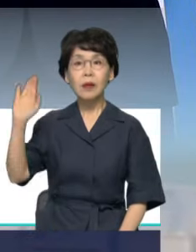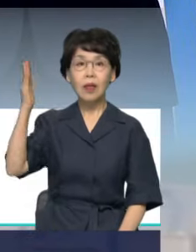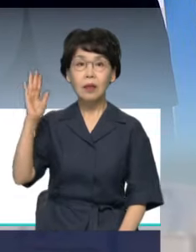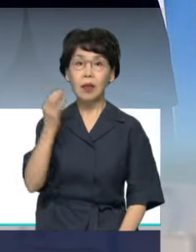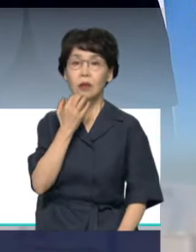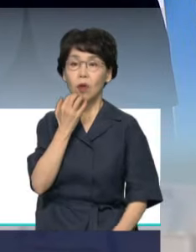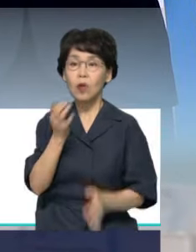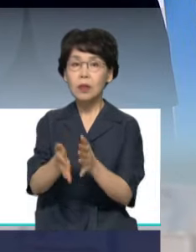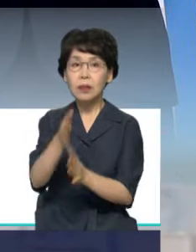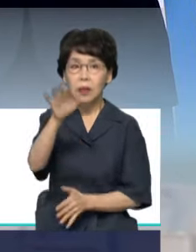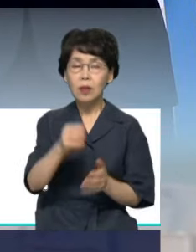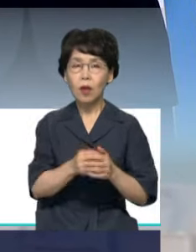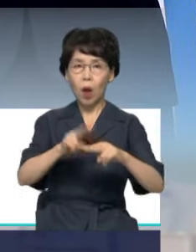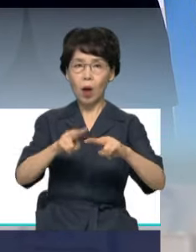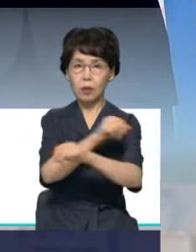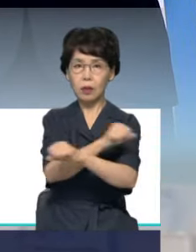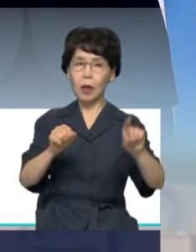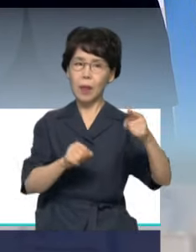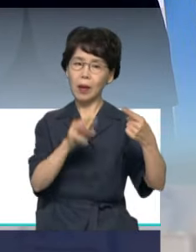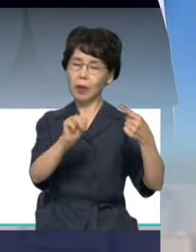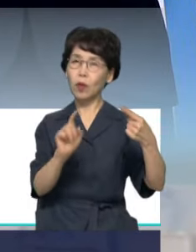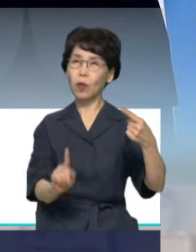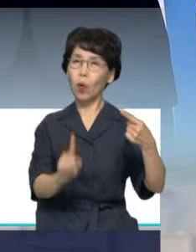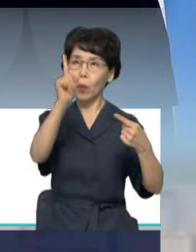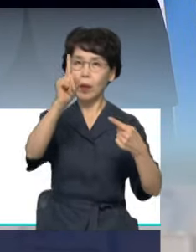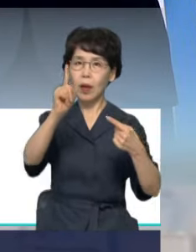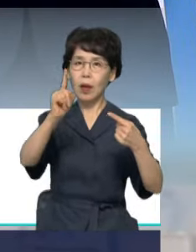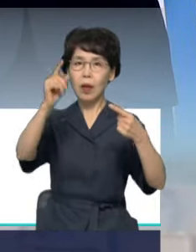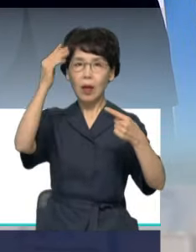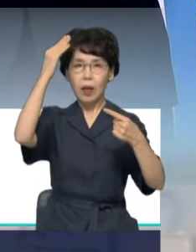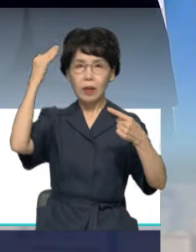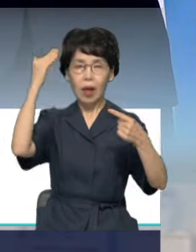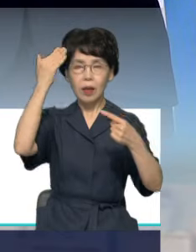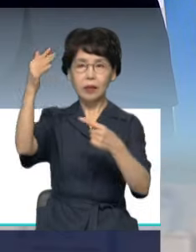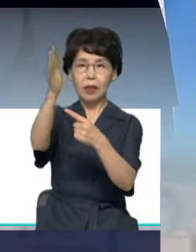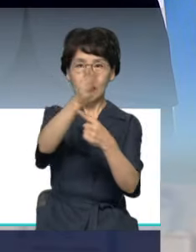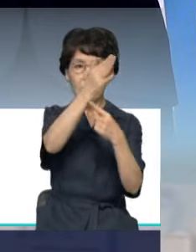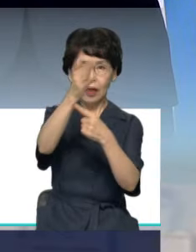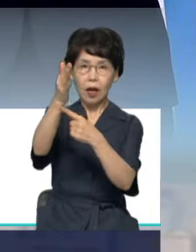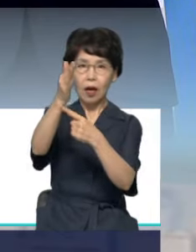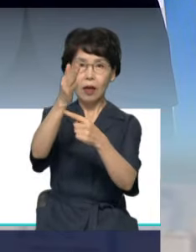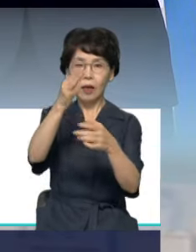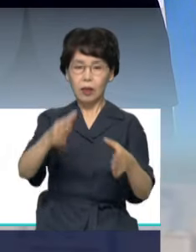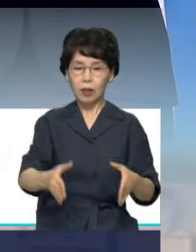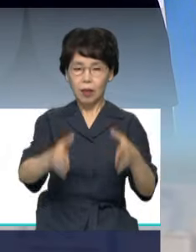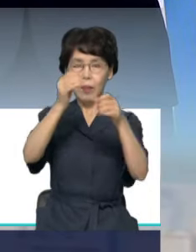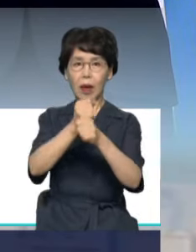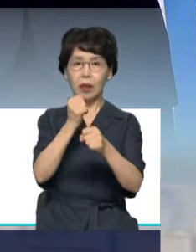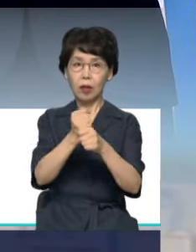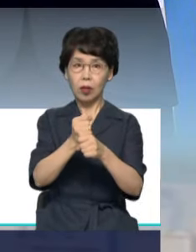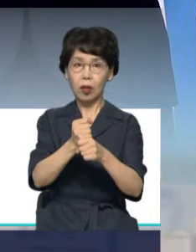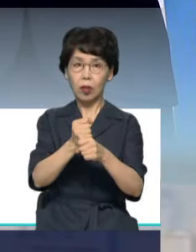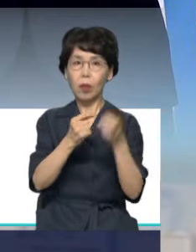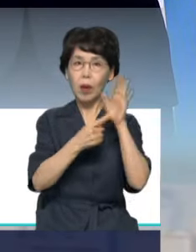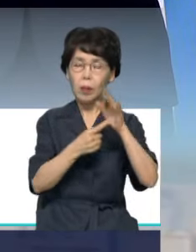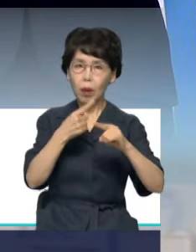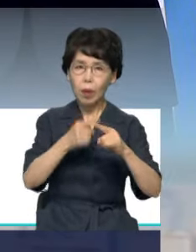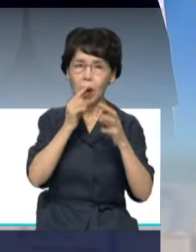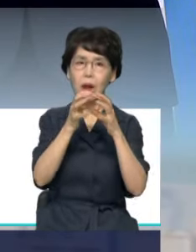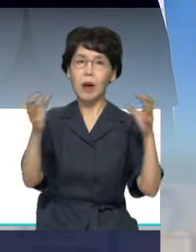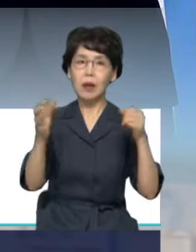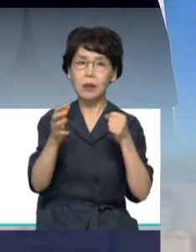최근 서울시가 광화문 광장에 100m 높이의 태극기 계양대를 설치하겠다고 했다가 논란이 일자 오세훈 시장이 직접